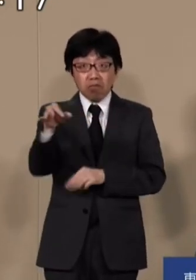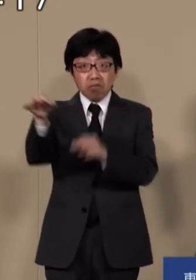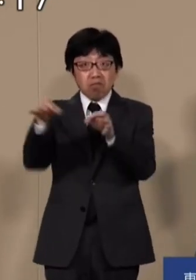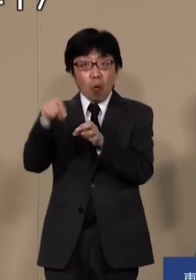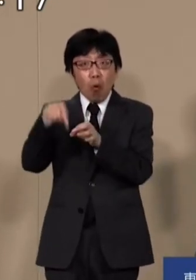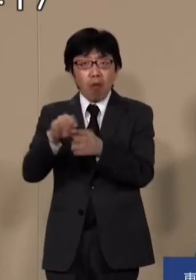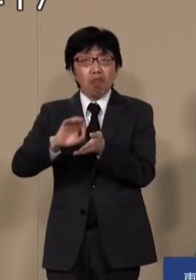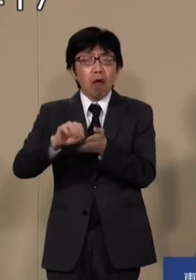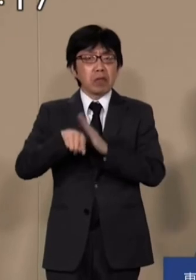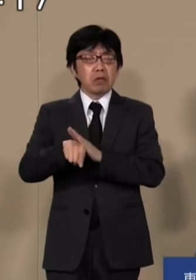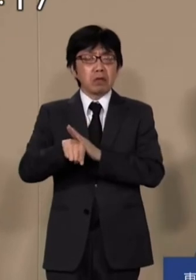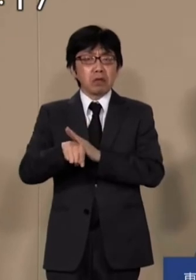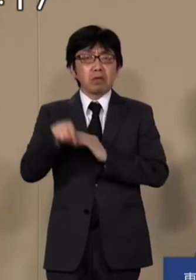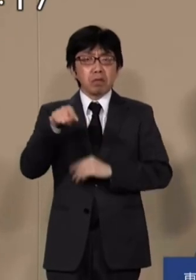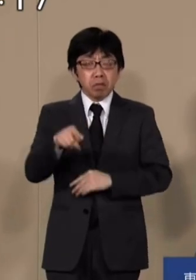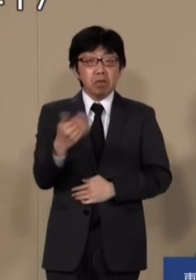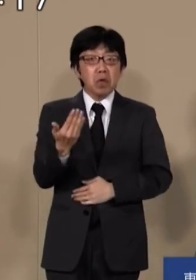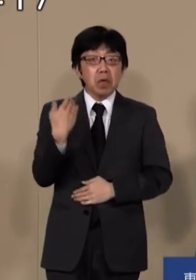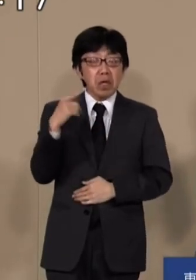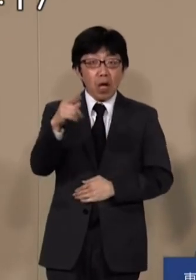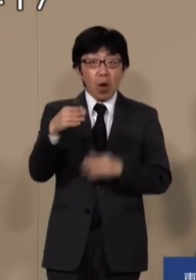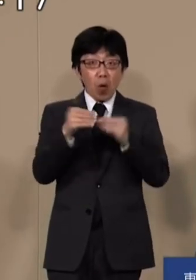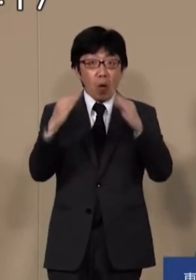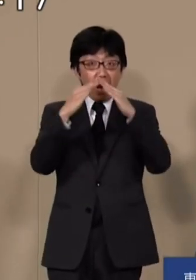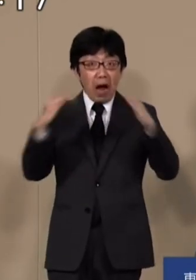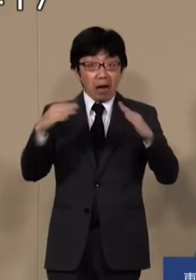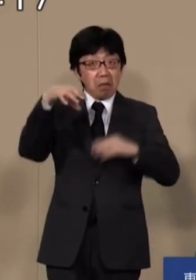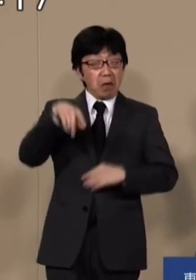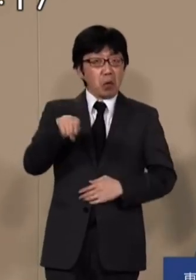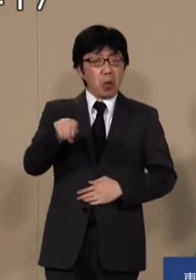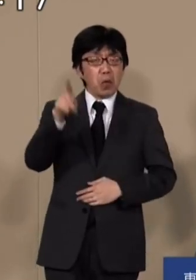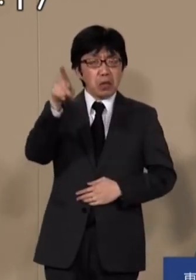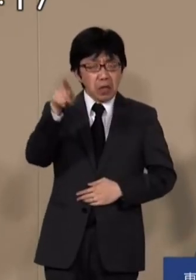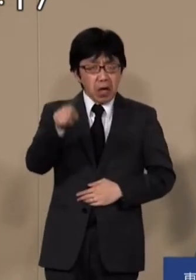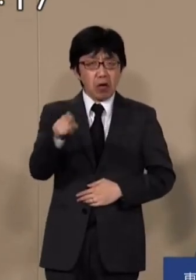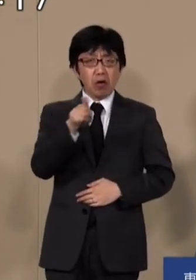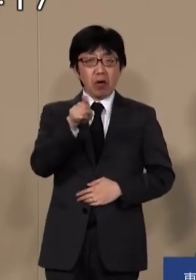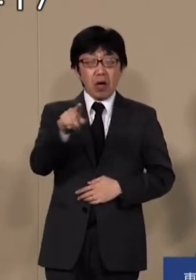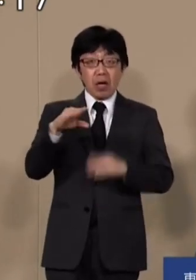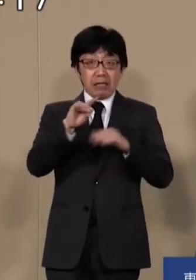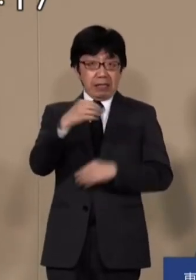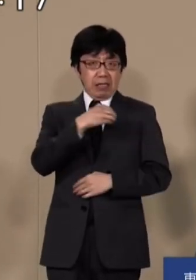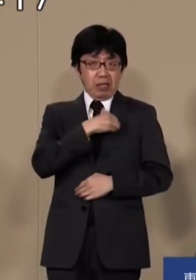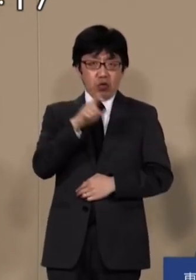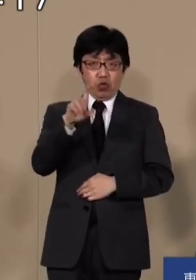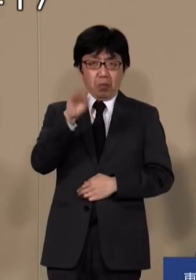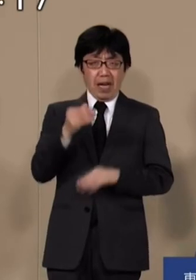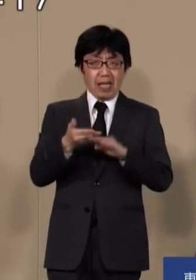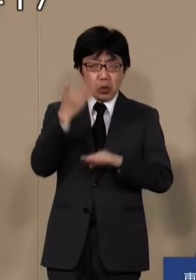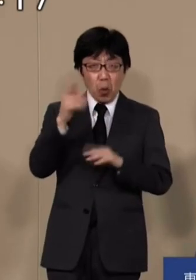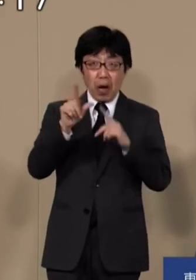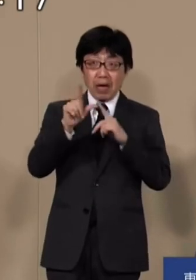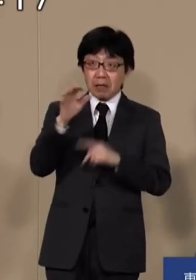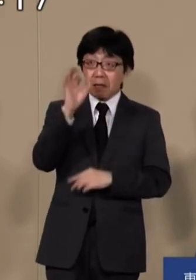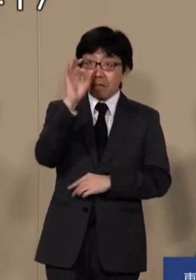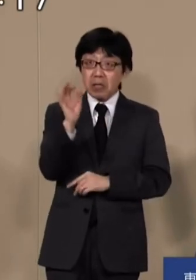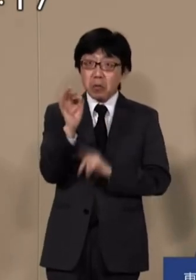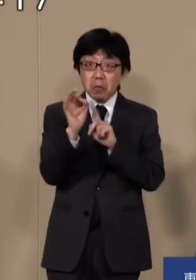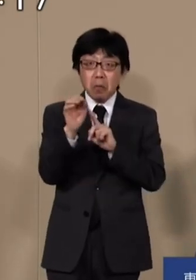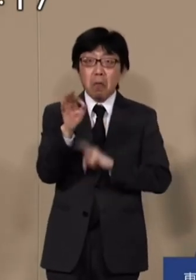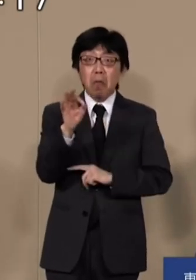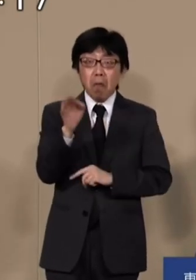はNHK会長の目の前で国会議員が10万円以上の受信料を多能つまり